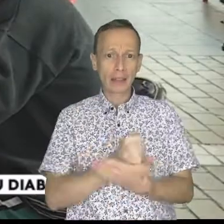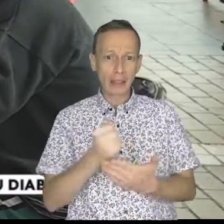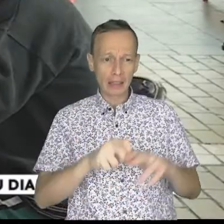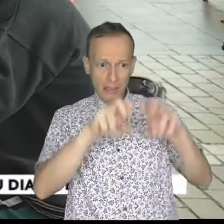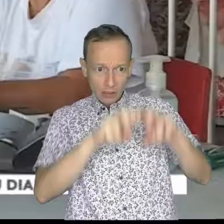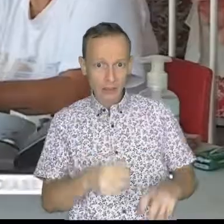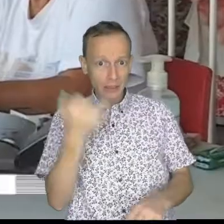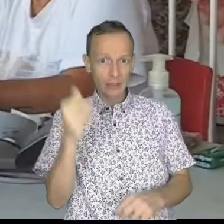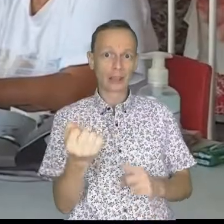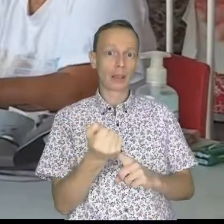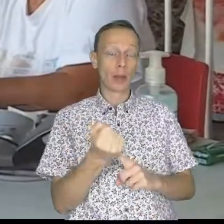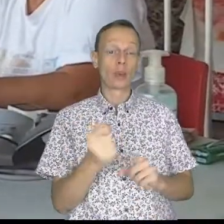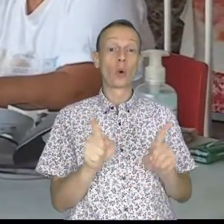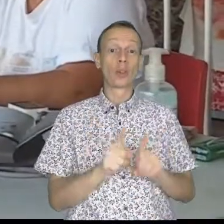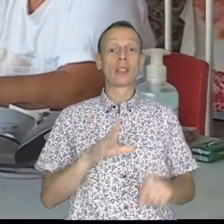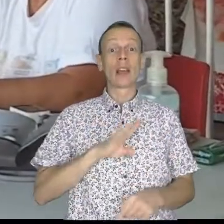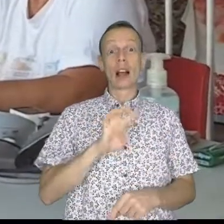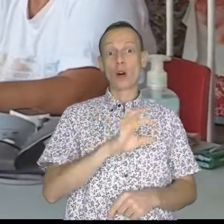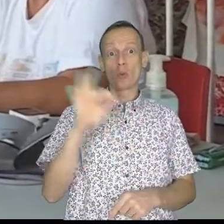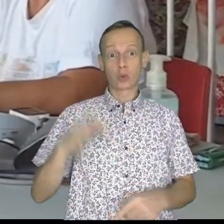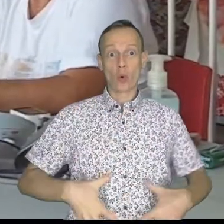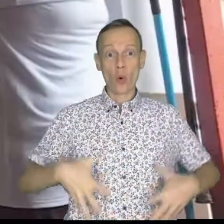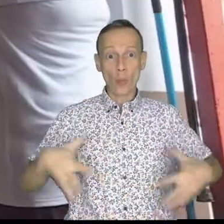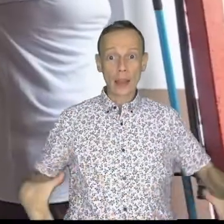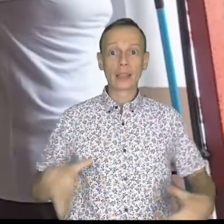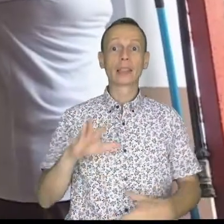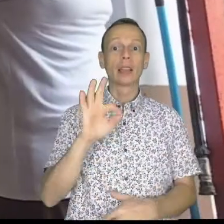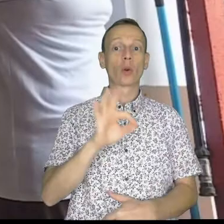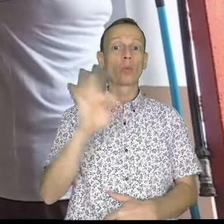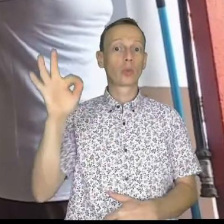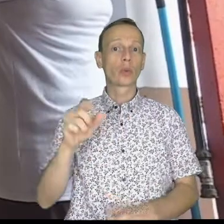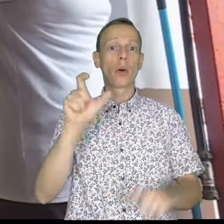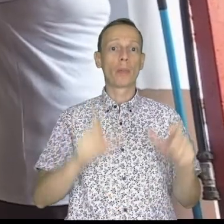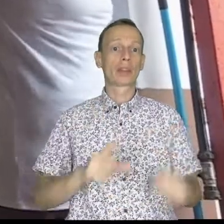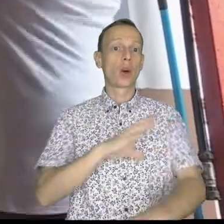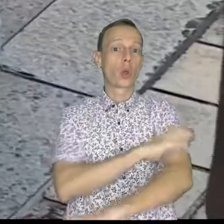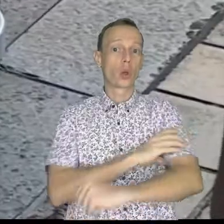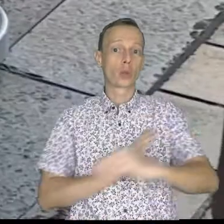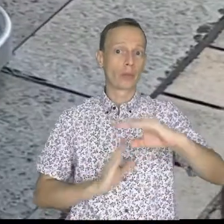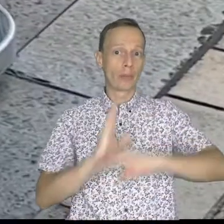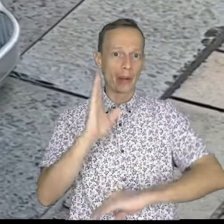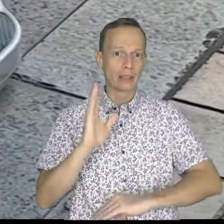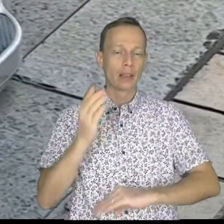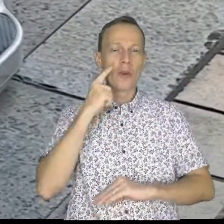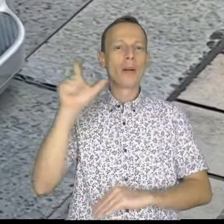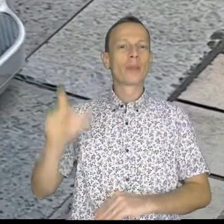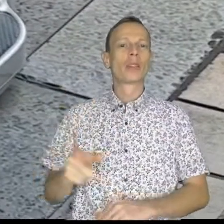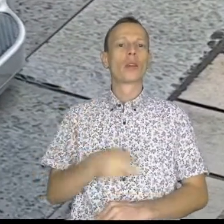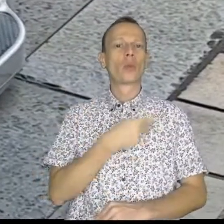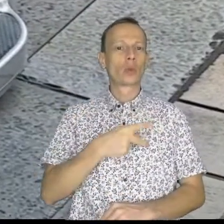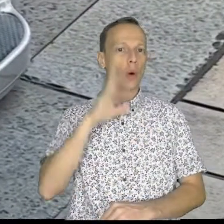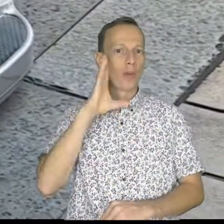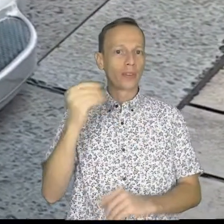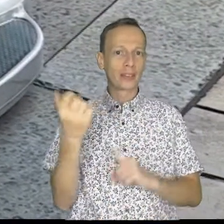mauvais chiffre, 40% d'obèses et 50% de personnes en hypertension. On écoute le diabétologue Jean-Louis